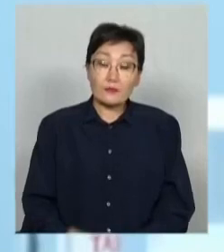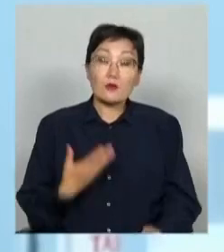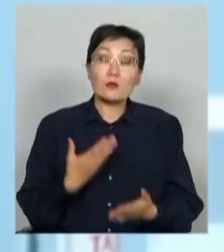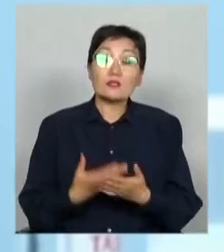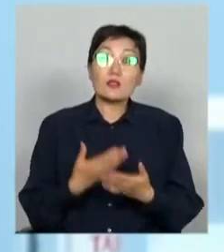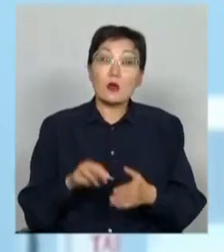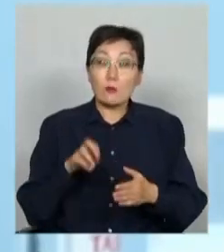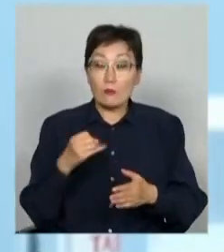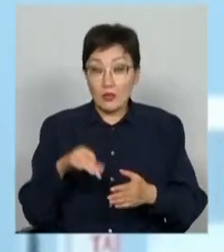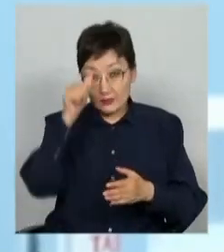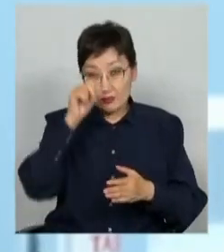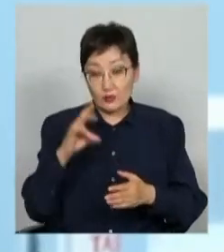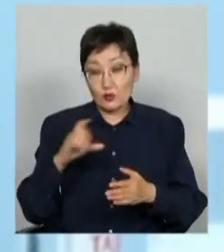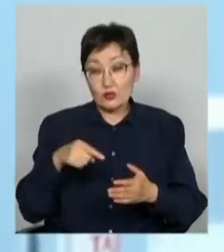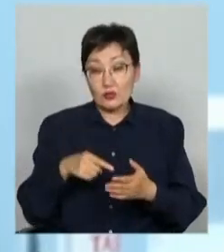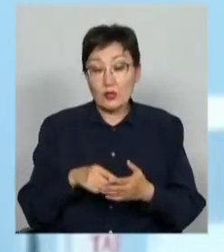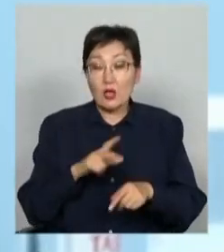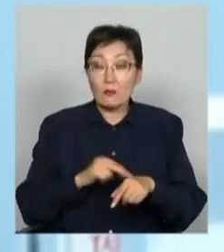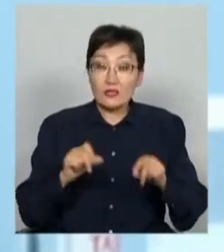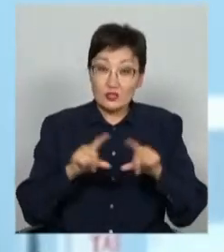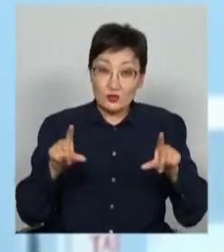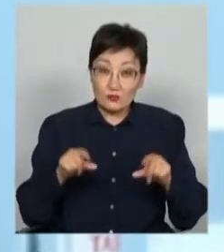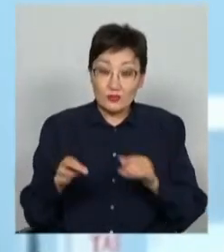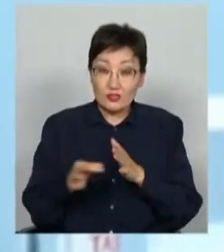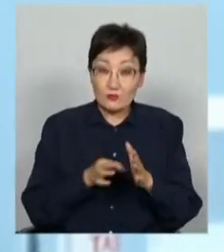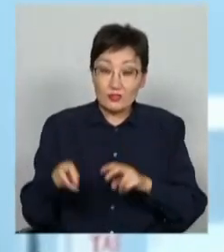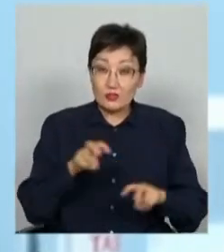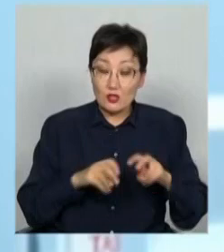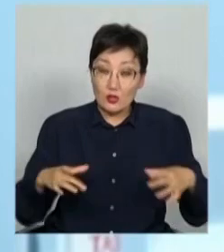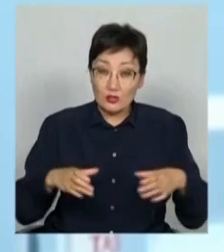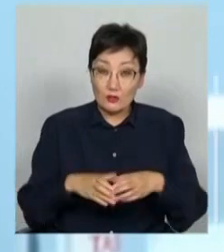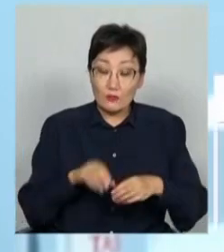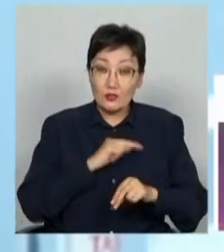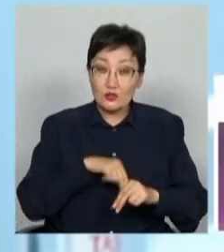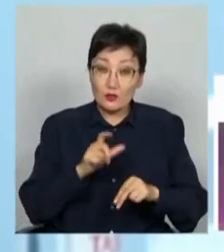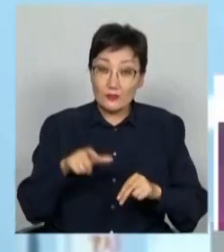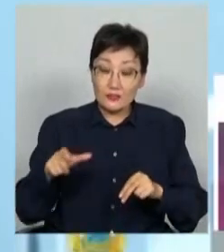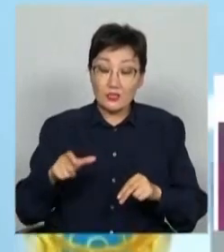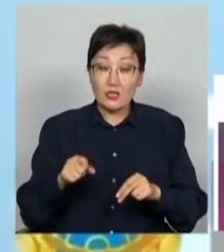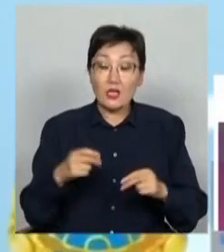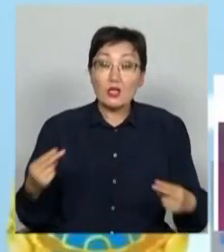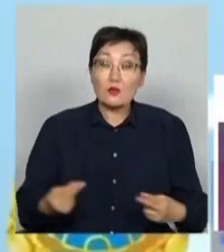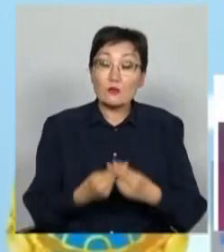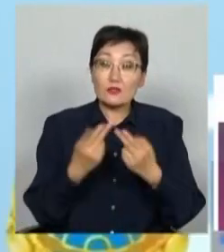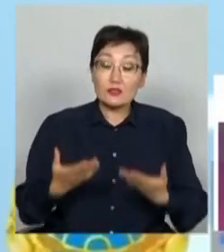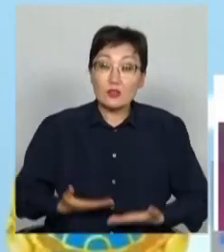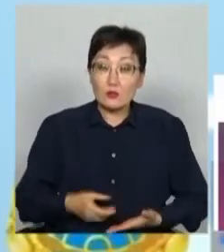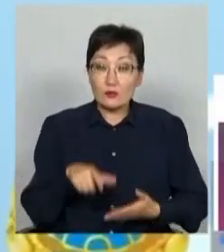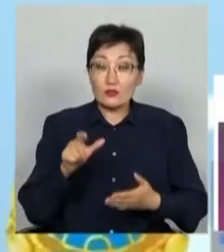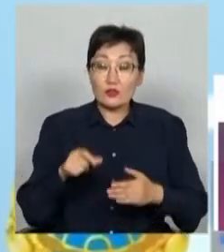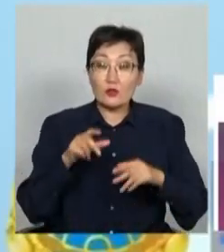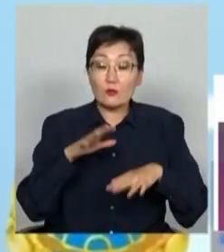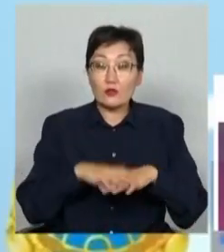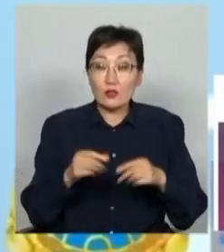Мысалға, мамыр айында Нұр-Сұлтан қаласындағы полиция департаментінің жедел тергеу тобының қызметкерлері астаналық тұрғынның есепшотынан